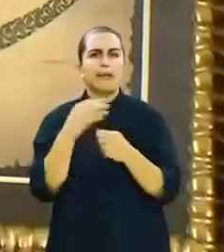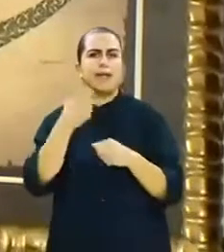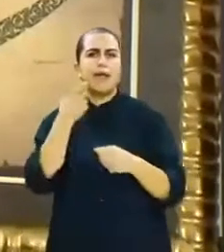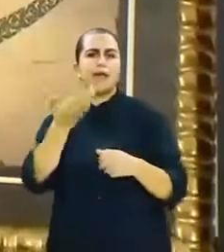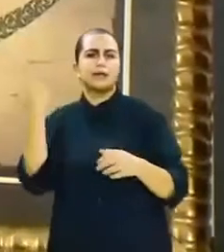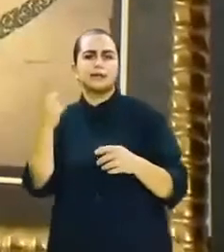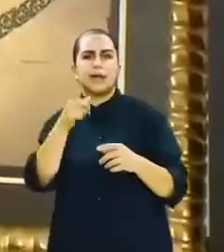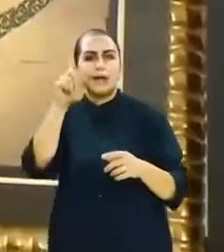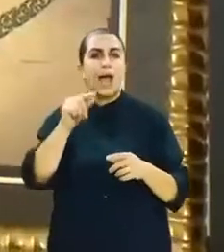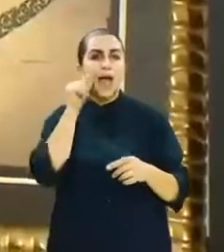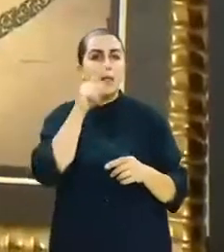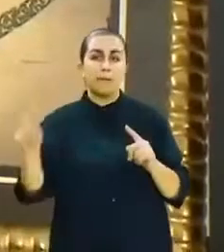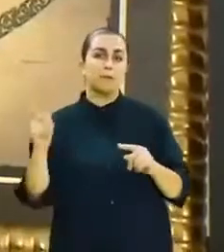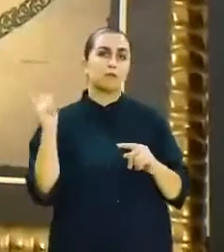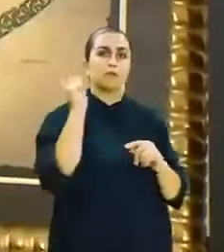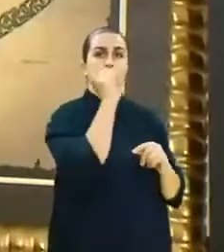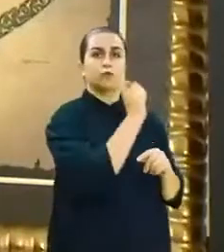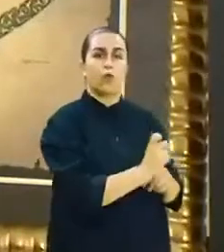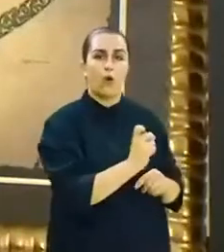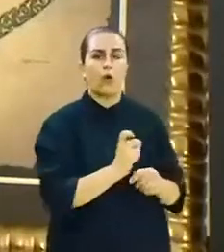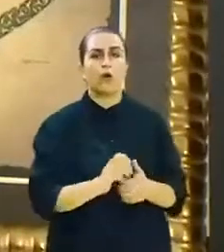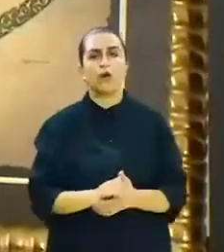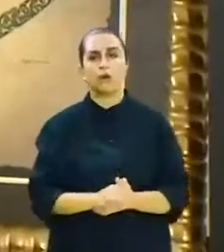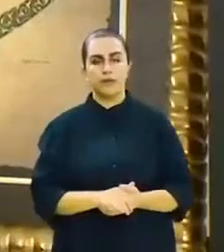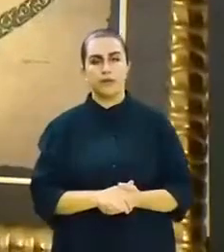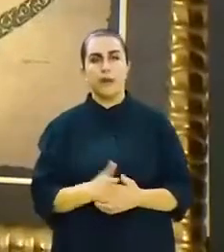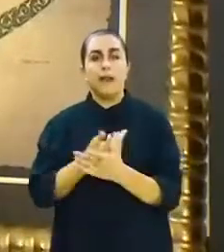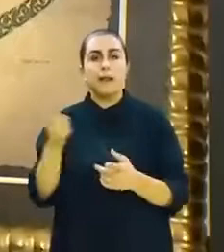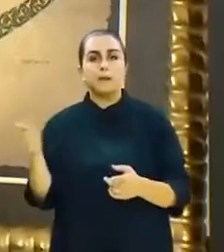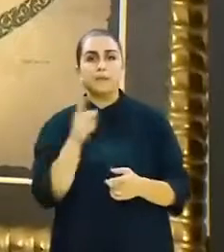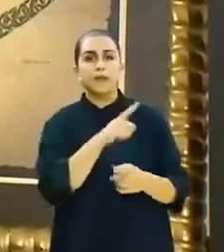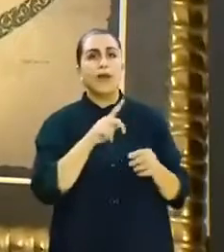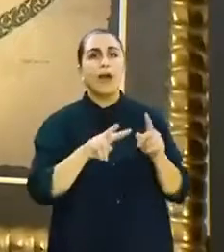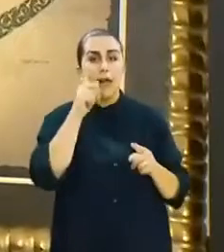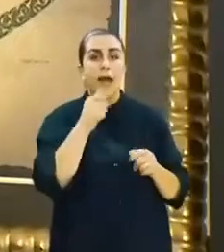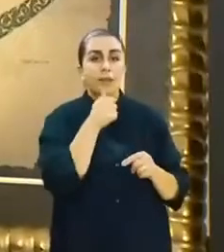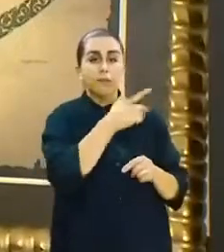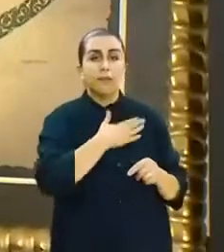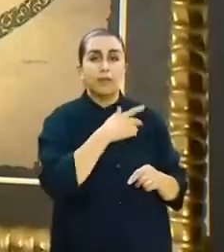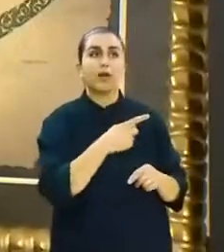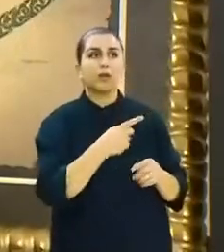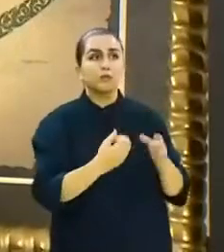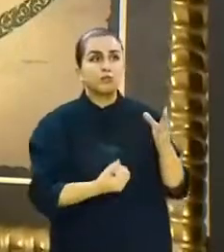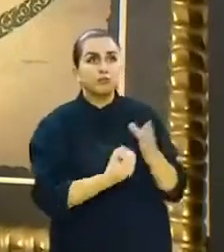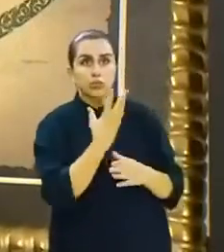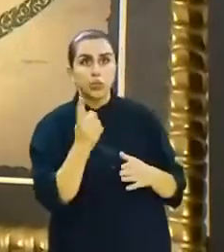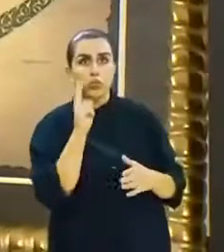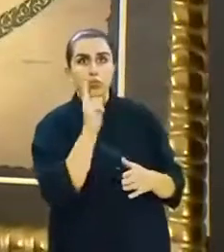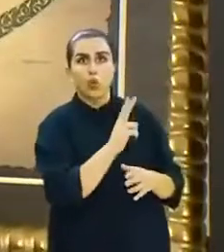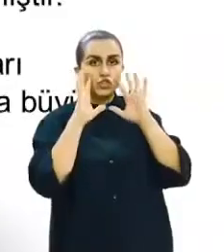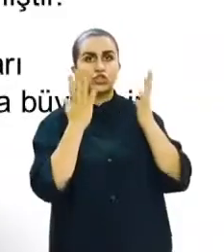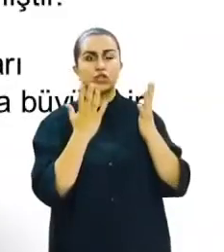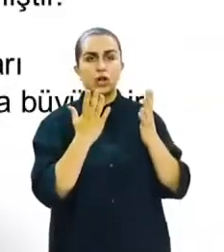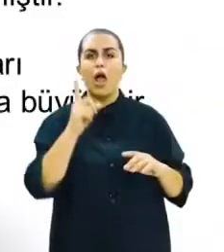ilmelene ilerleme Alem sene inneke entel alimul hakim melekler Hz Adem'in yaratılışı NASA şaşırırlar